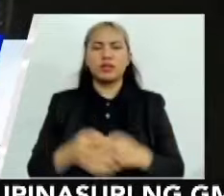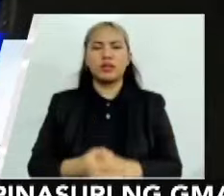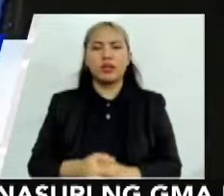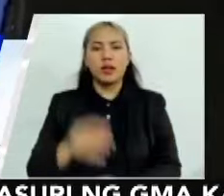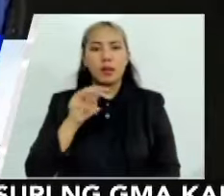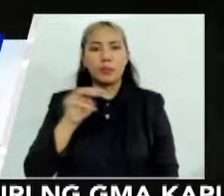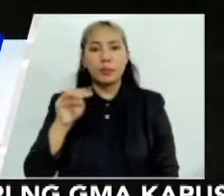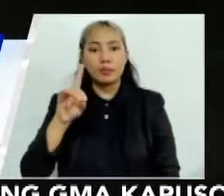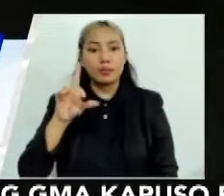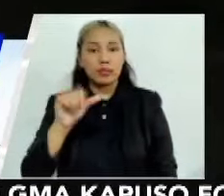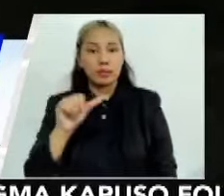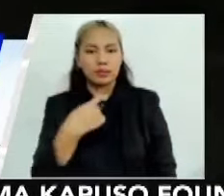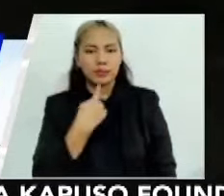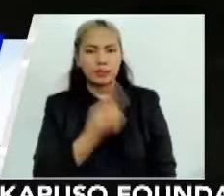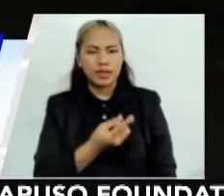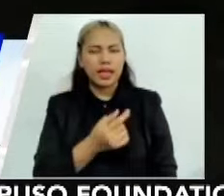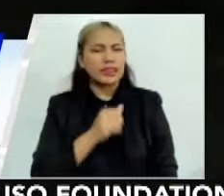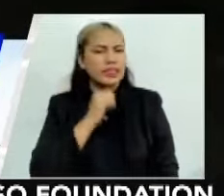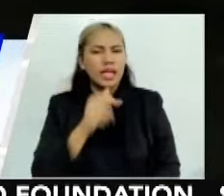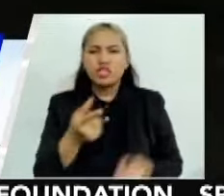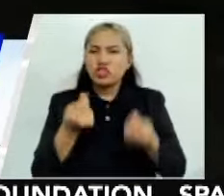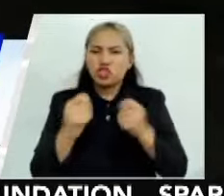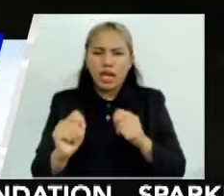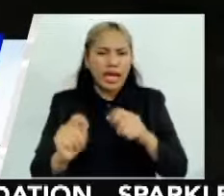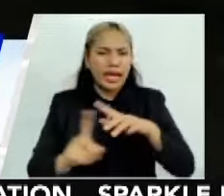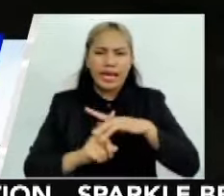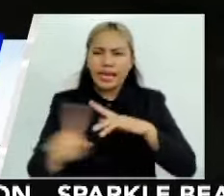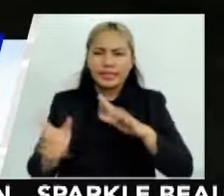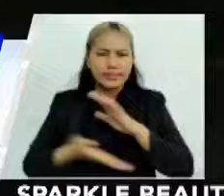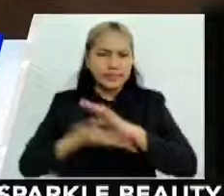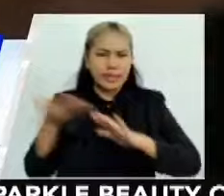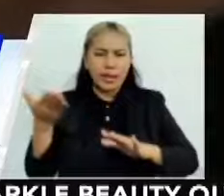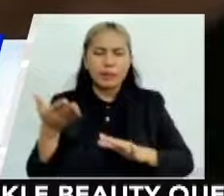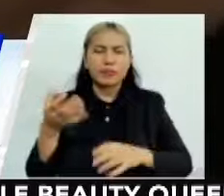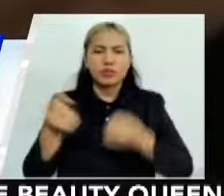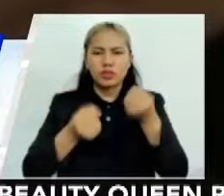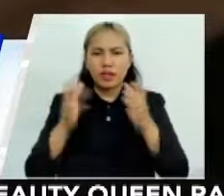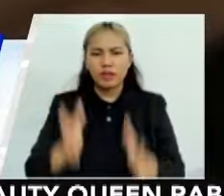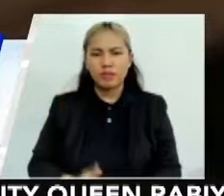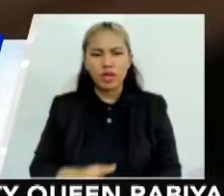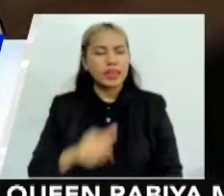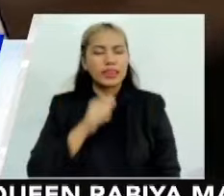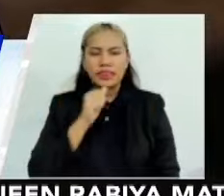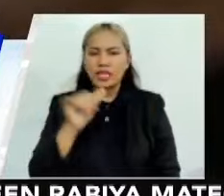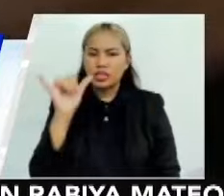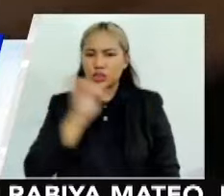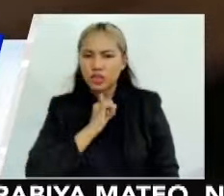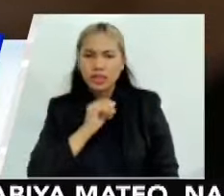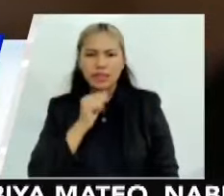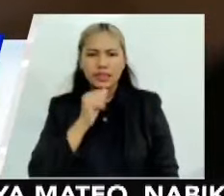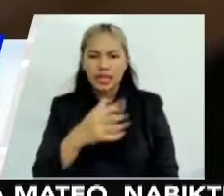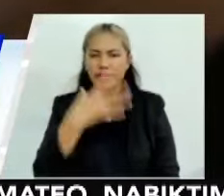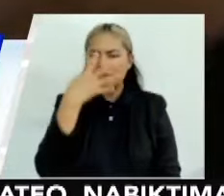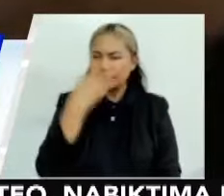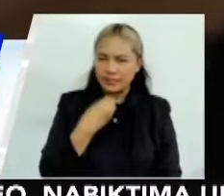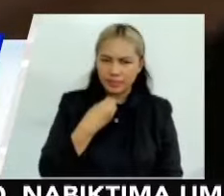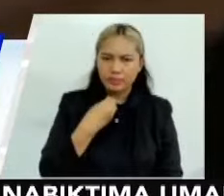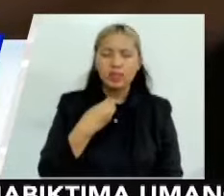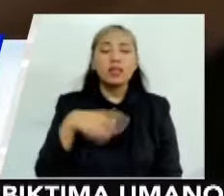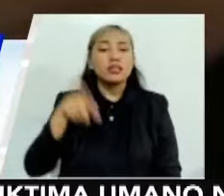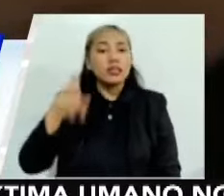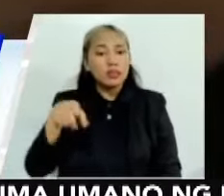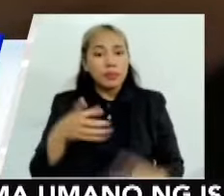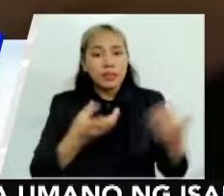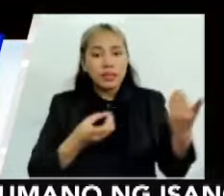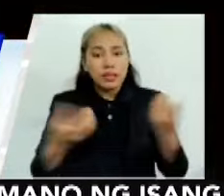naman daw nagtangkang tumakas ang driver. Hindi rin daw nakatulog o nakainom. Sabi ng driver, magdi-deliver daw sana sila ng mais sa Batangas